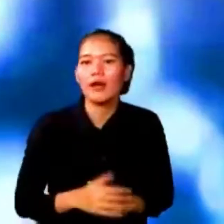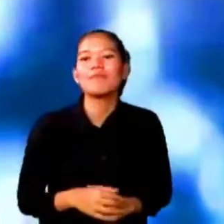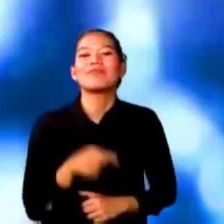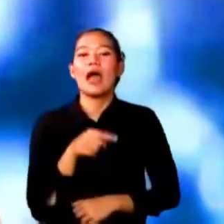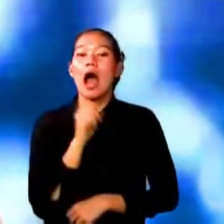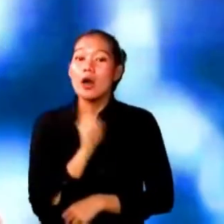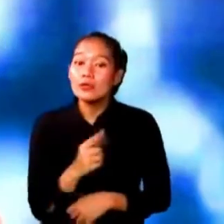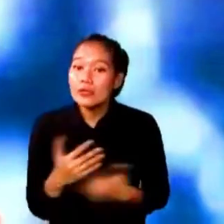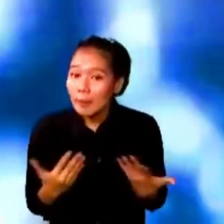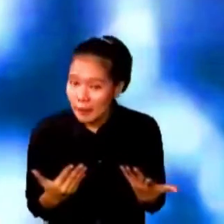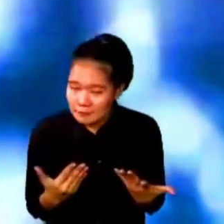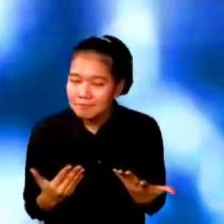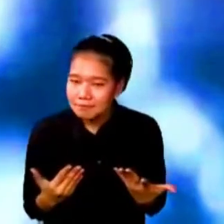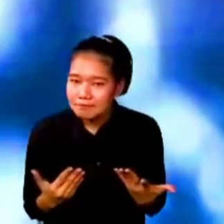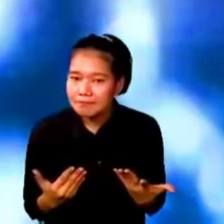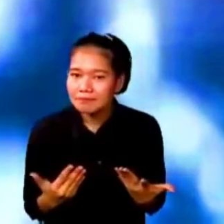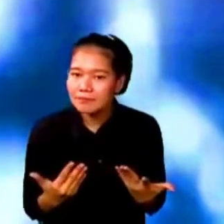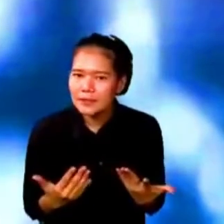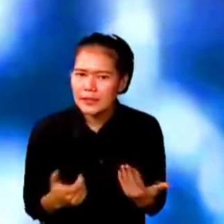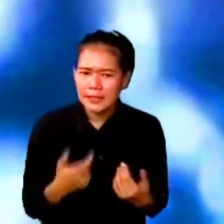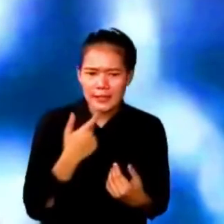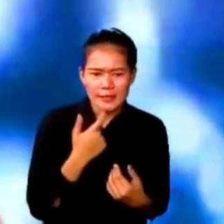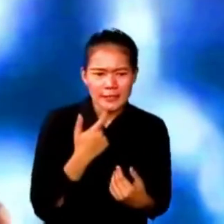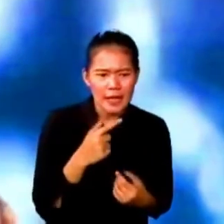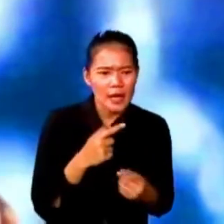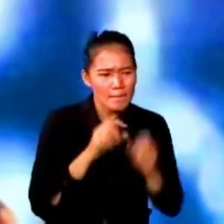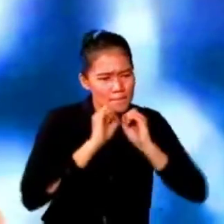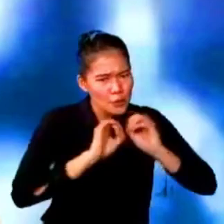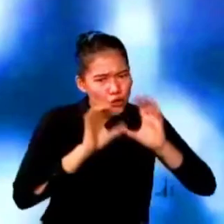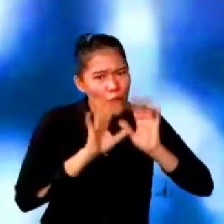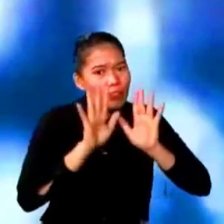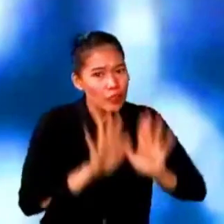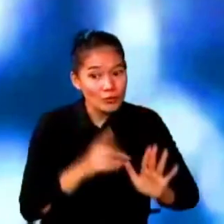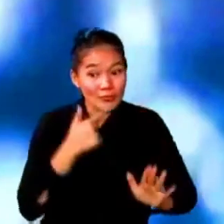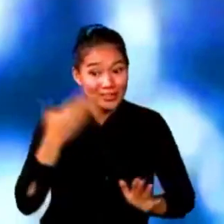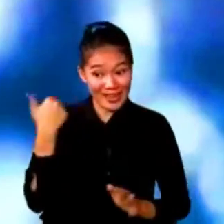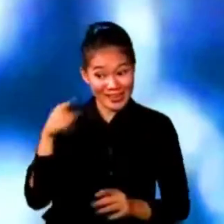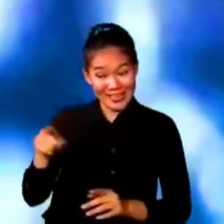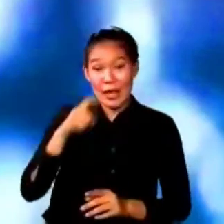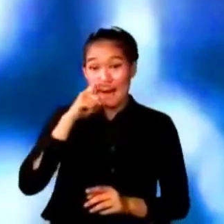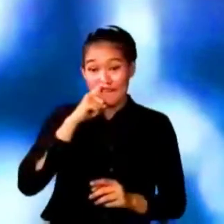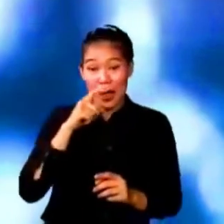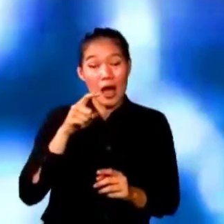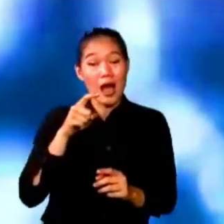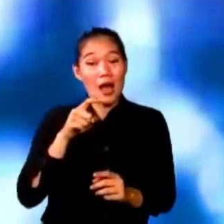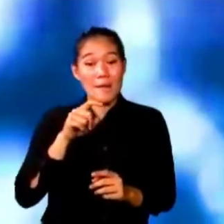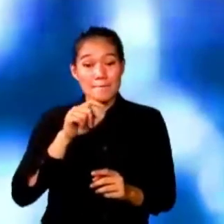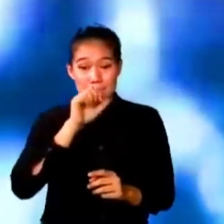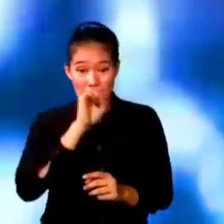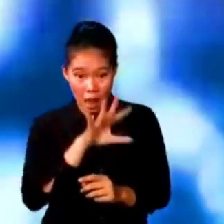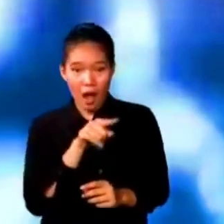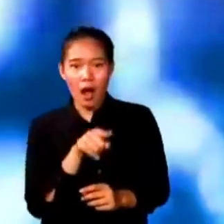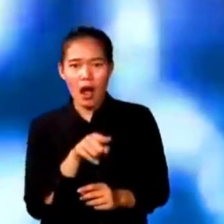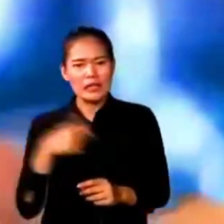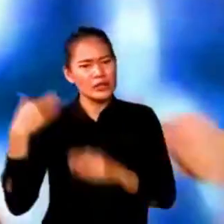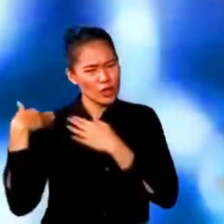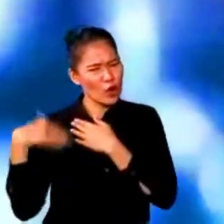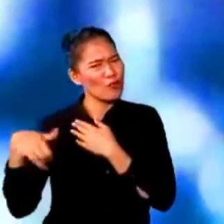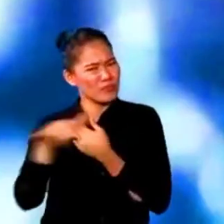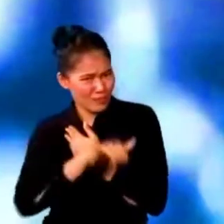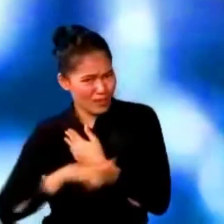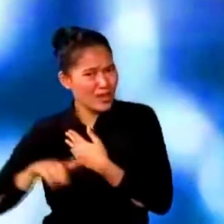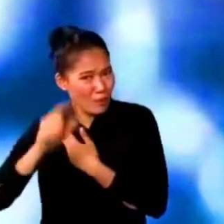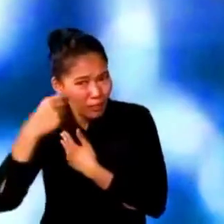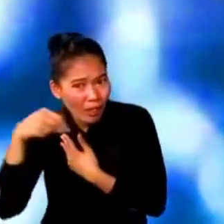seharusnya mirip tidak hanya penyuluhan seperti dikatakan tadi oleh para sudut bahwa ini adalah tanggung jawab kita